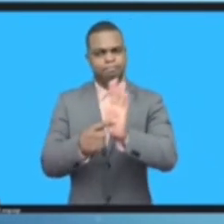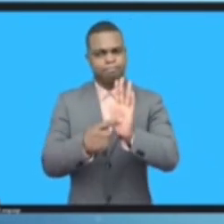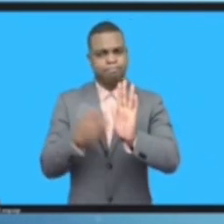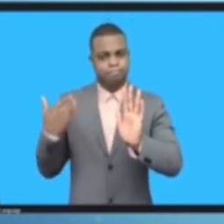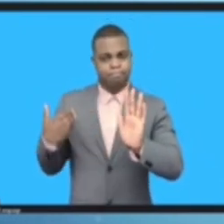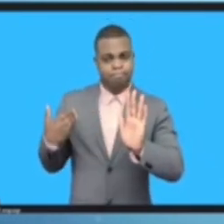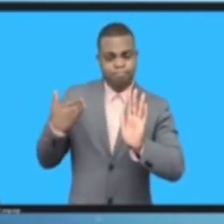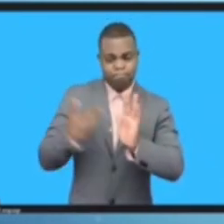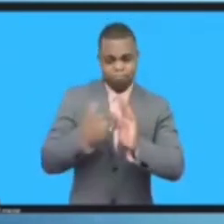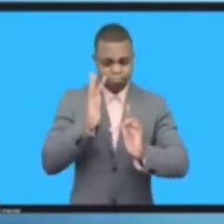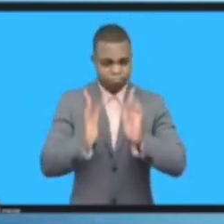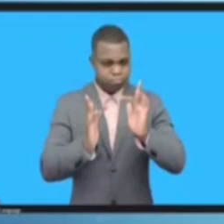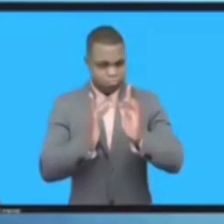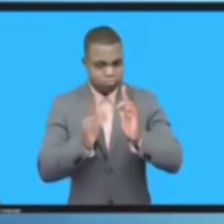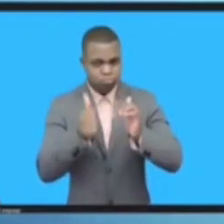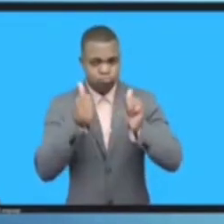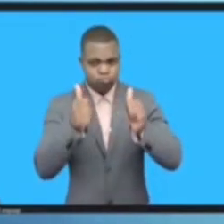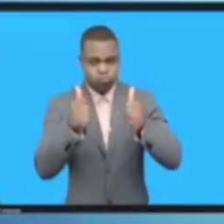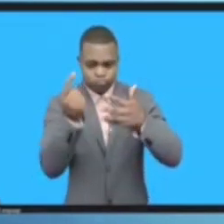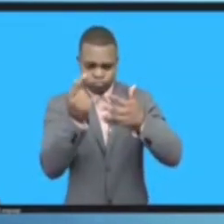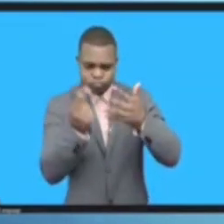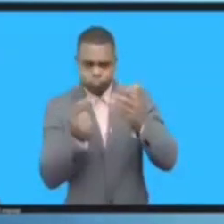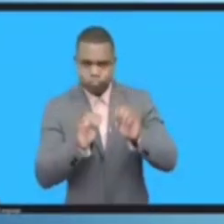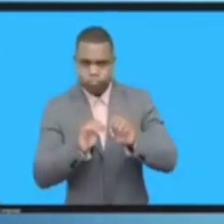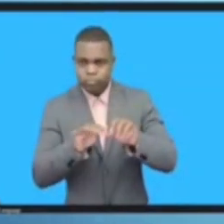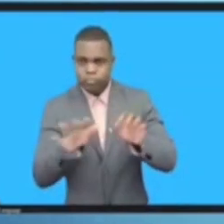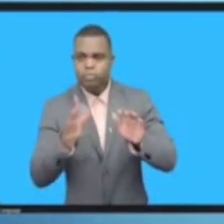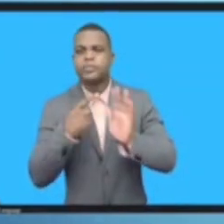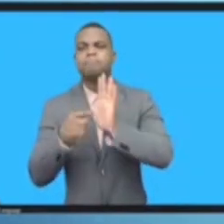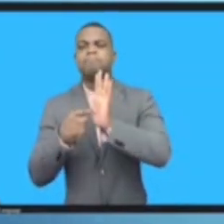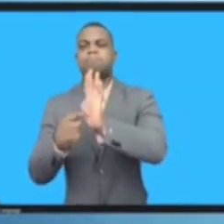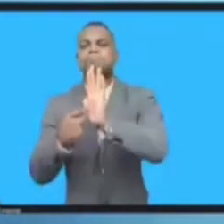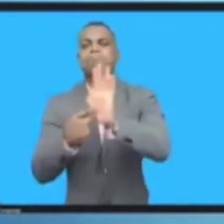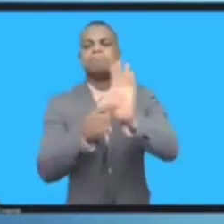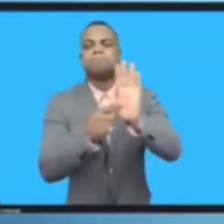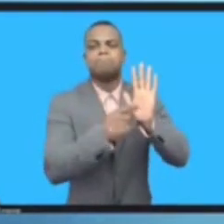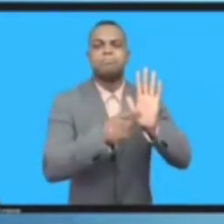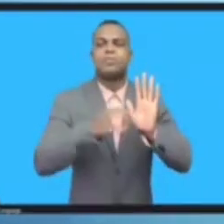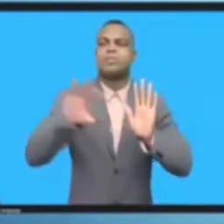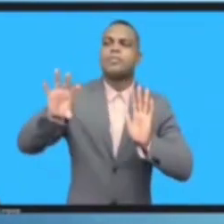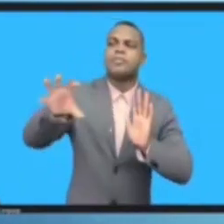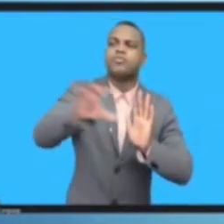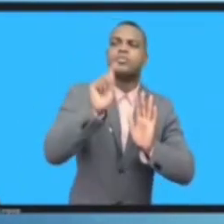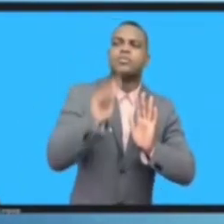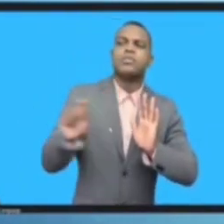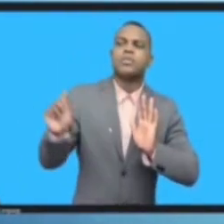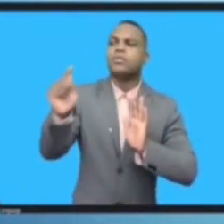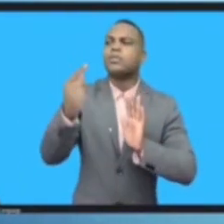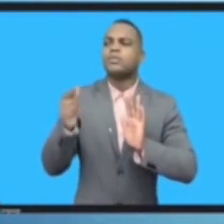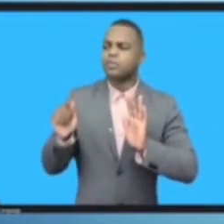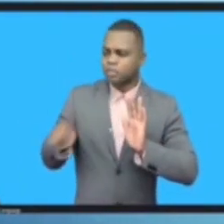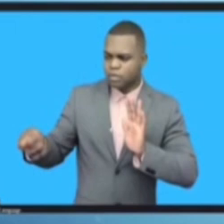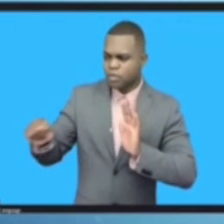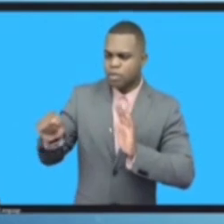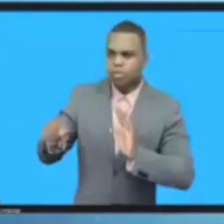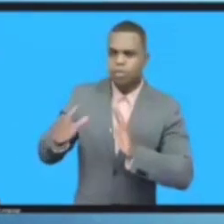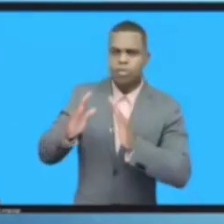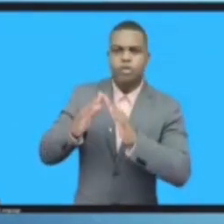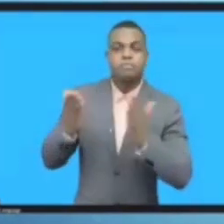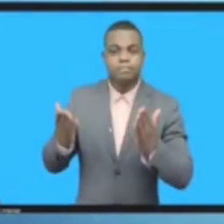monde. Nous savons tous que parmi les qualités qu'on peut mentionner ici,